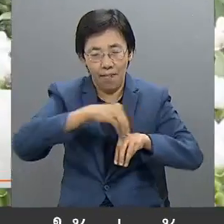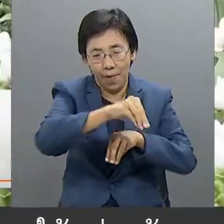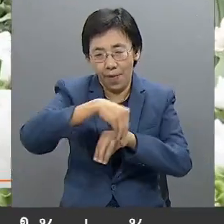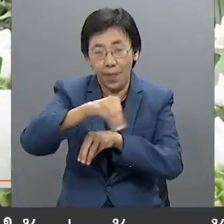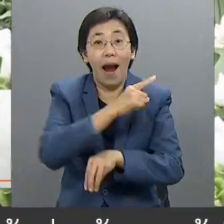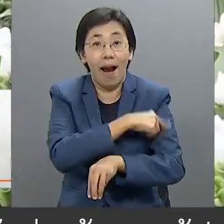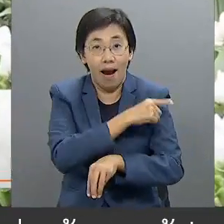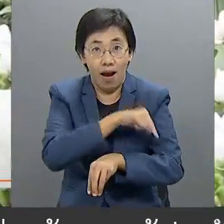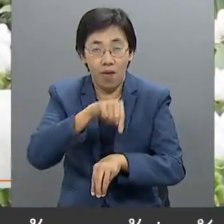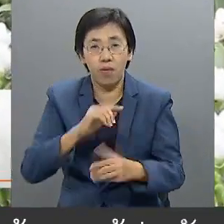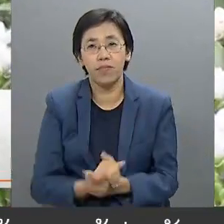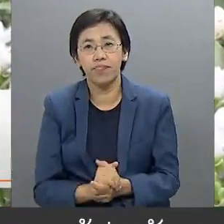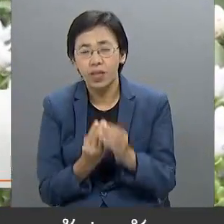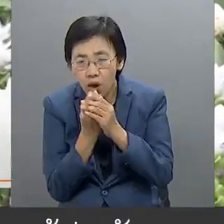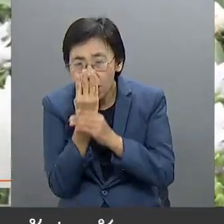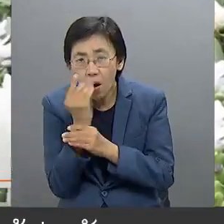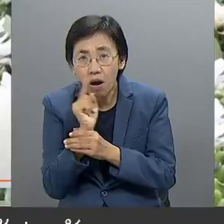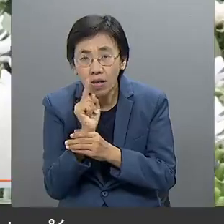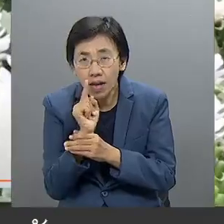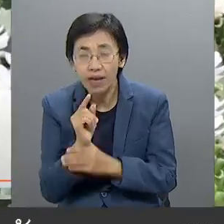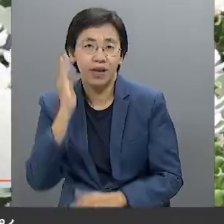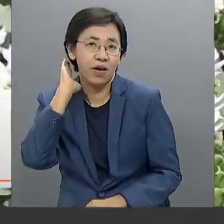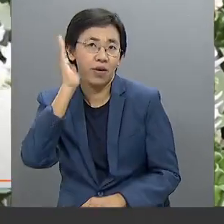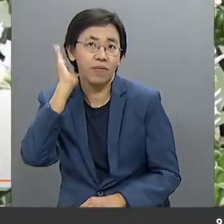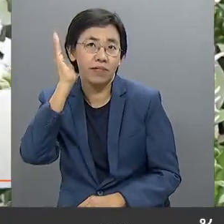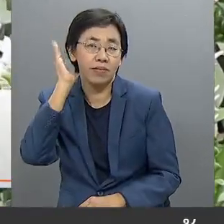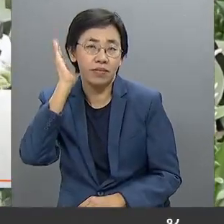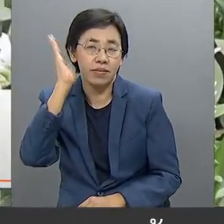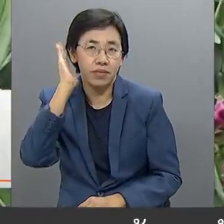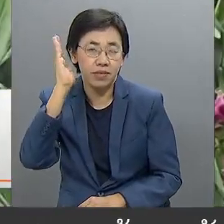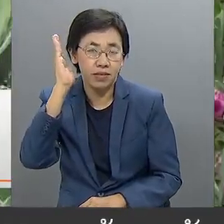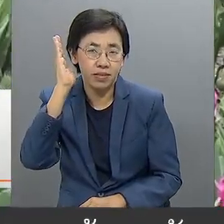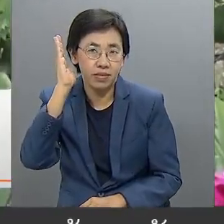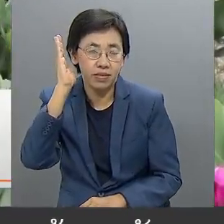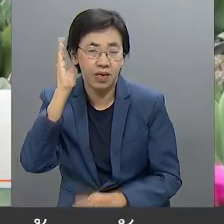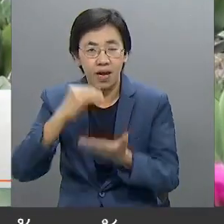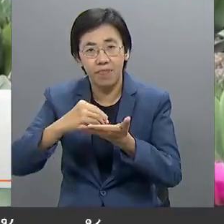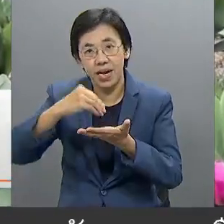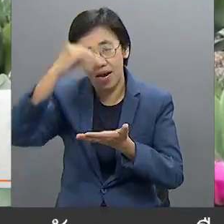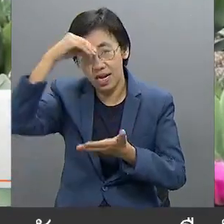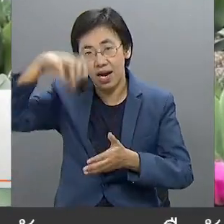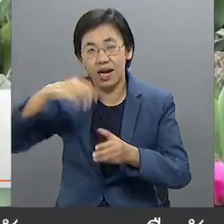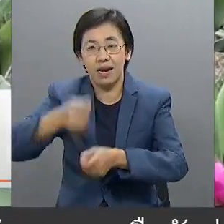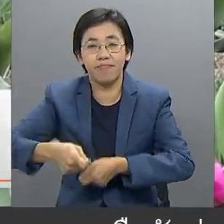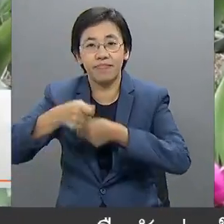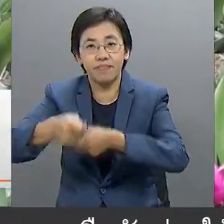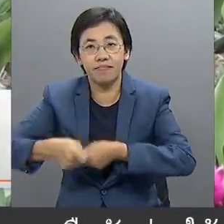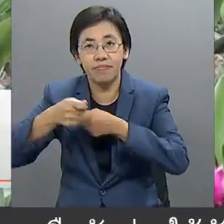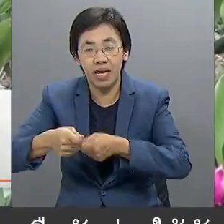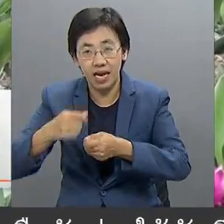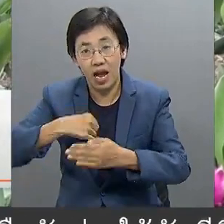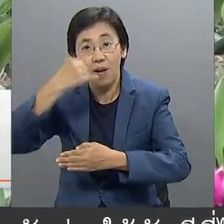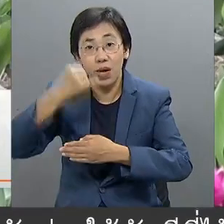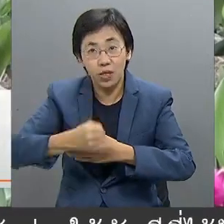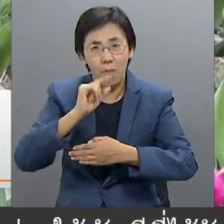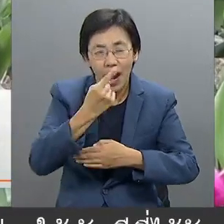ยู่นี้เป็นการปลูกของคุณชวนากรทารามานิชนะครับเป็นนักศึกษาคณะเกษตรศาสตร์เพิ่งจะเรียนจบมาบาดหมาดเลยครับ